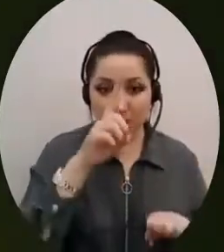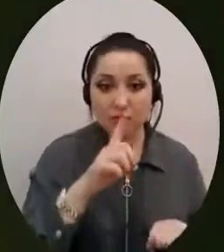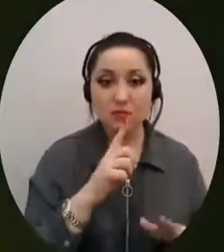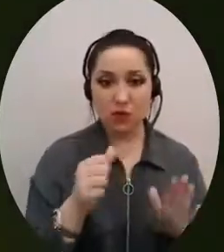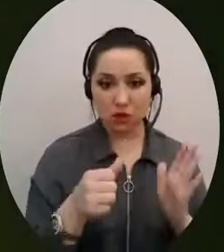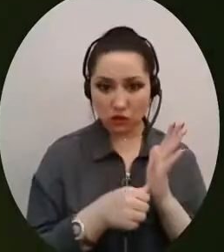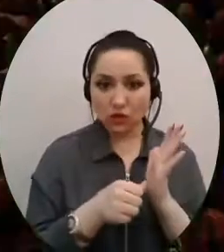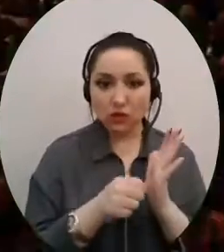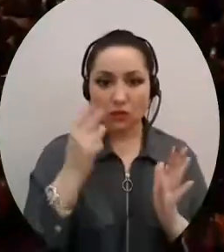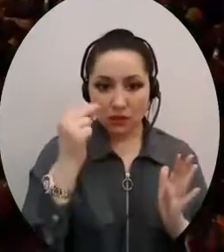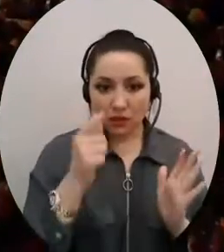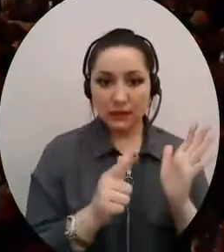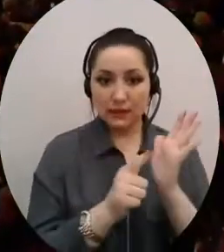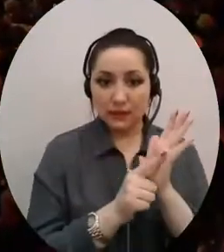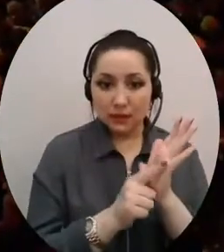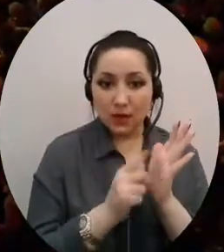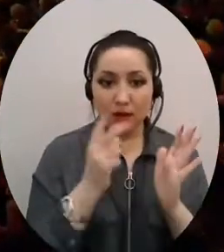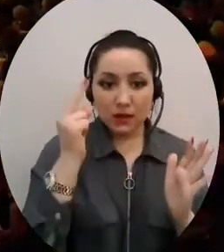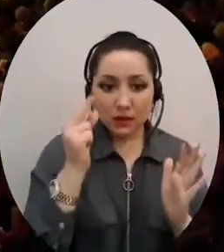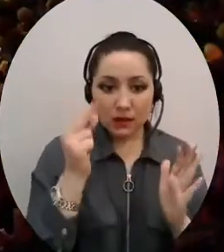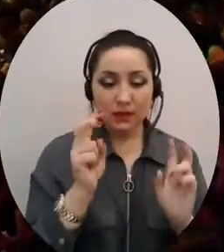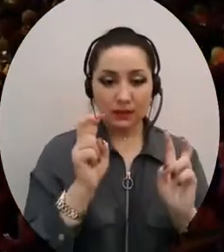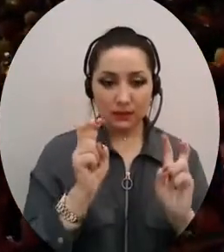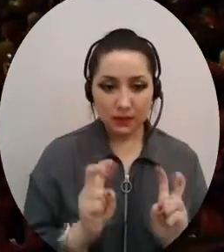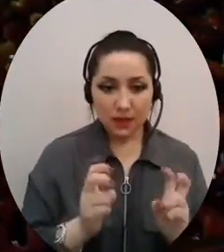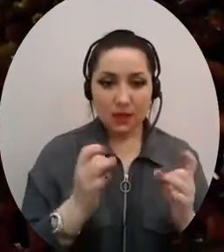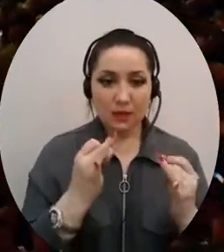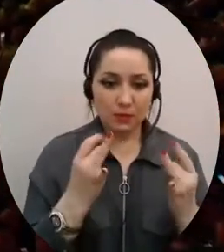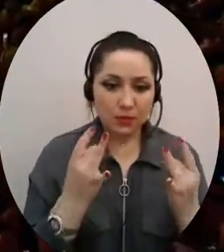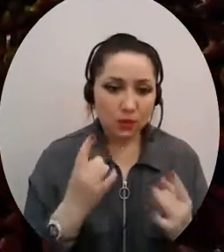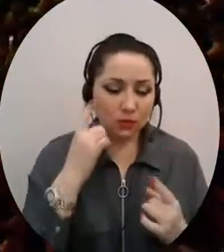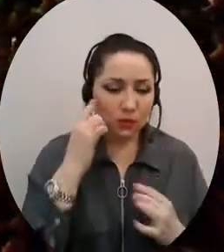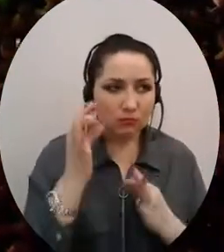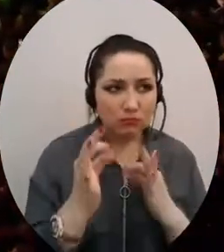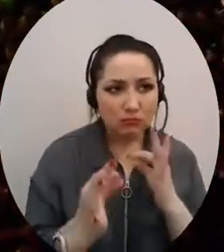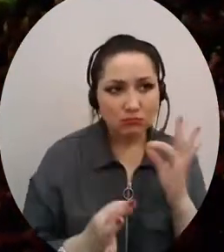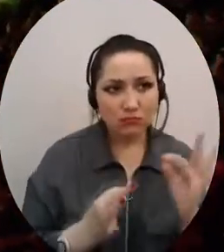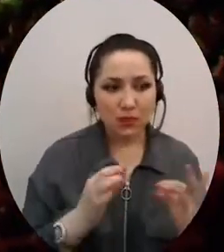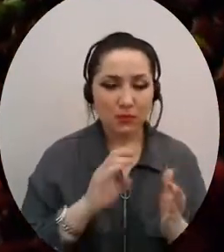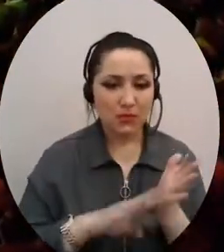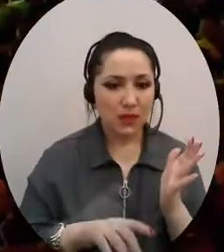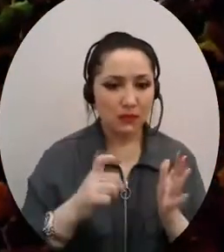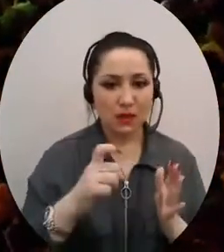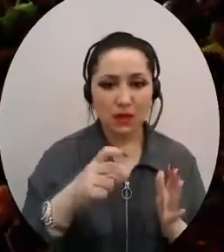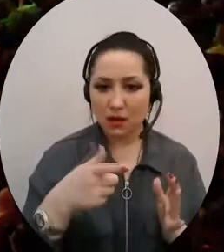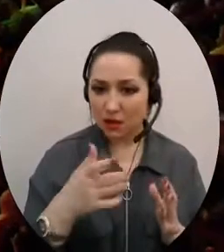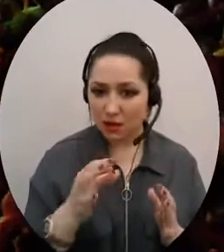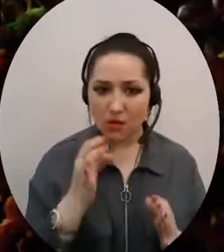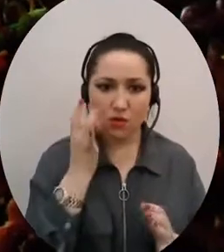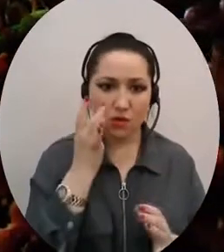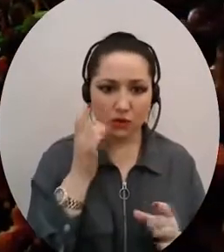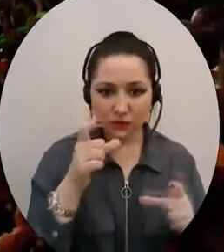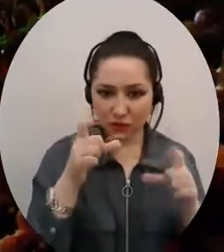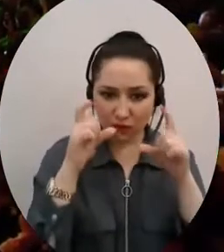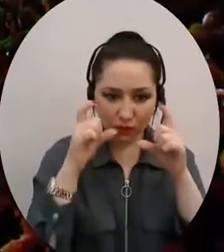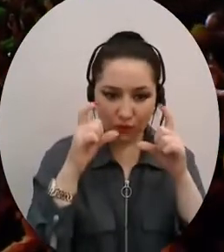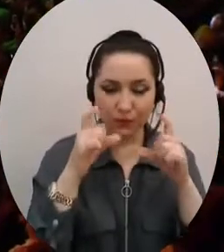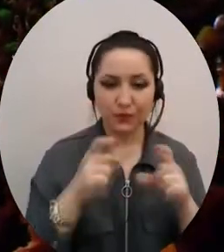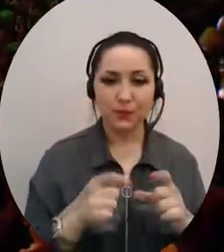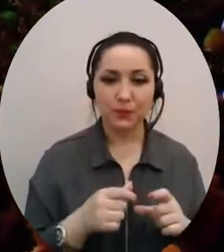число. 7 числа садитесь и просто анализируйте без эго, без розовых очков,